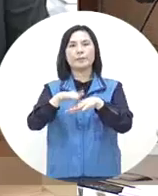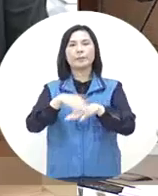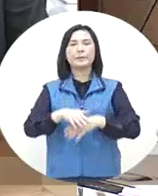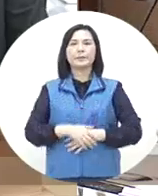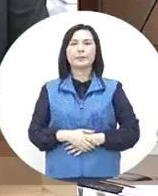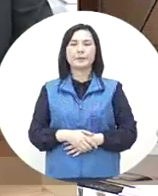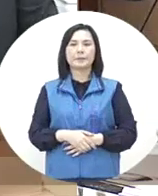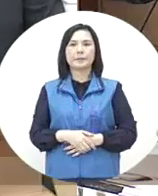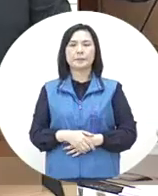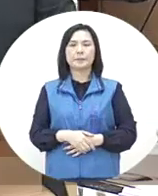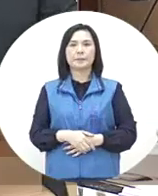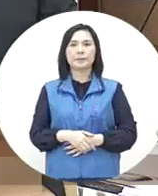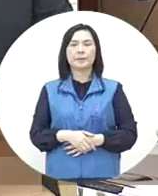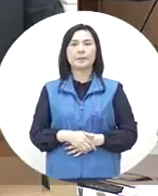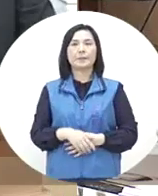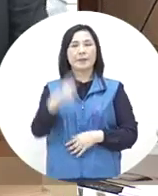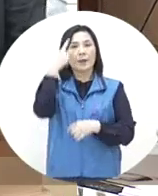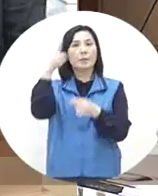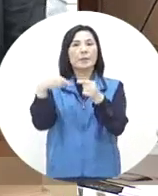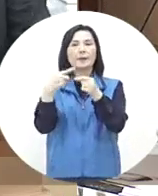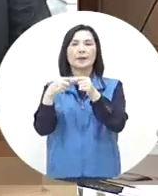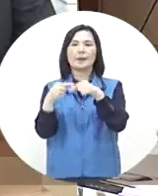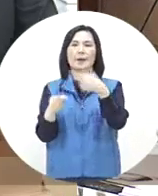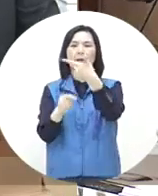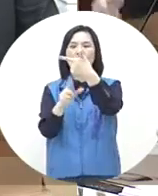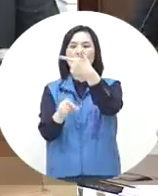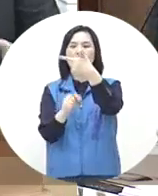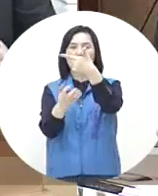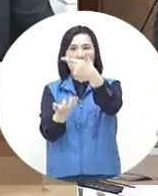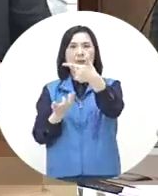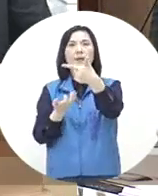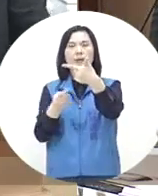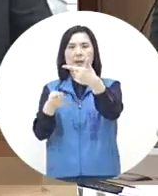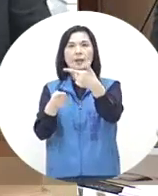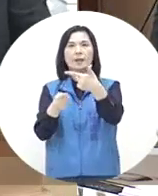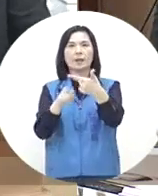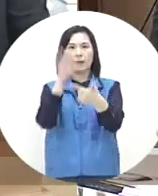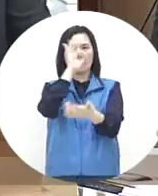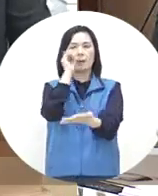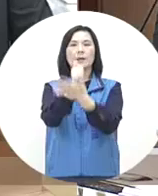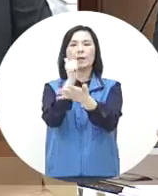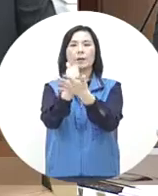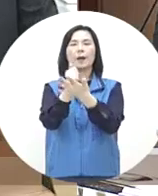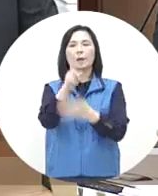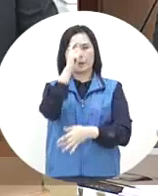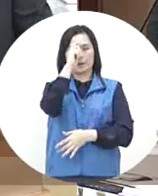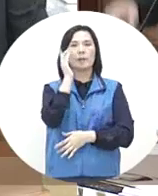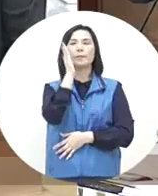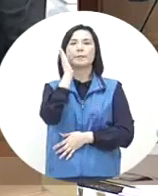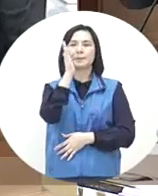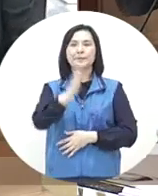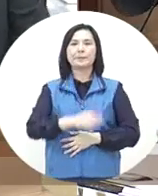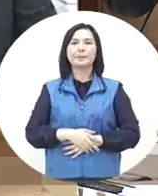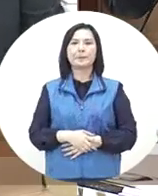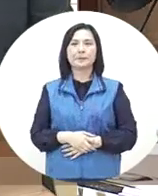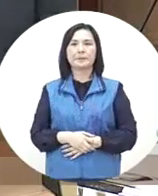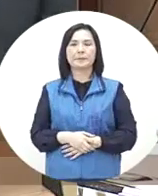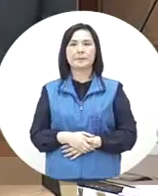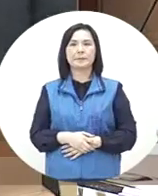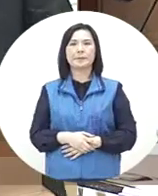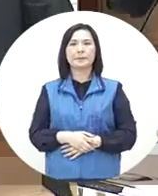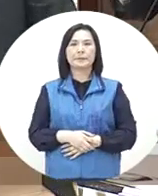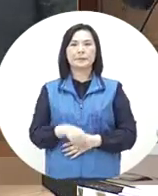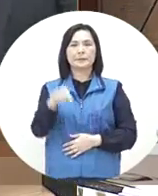明年上半年实施者会找出来，然后把它做一个整合。 對對對，我们希望。能够顺利啦，顺利把它找出来。 好，所以这个算是